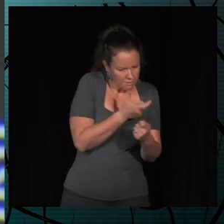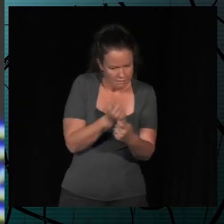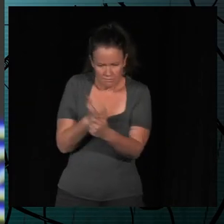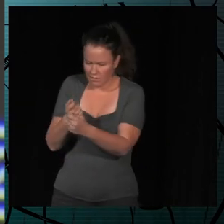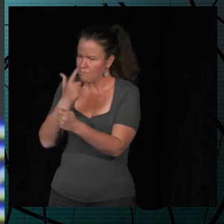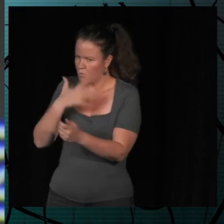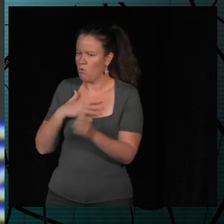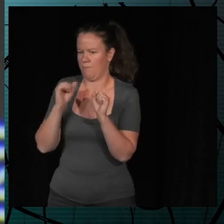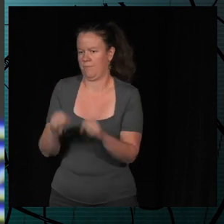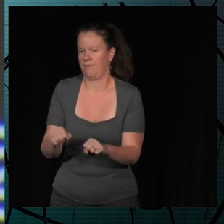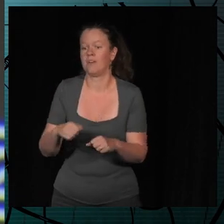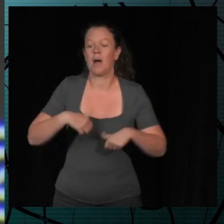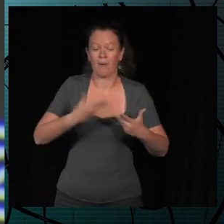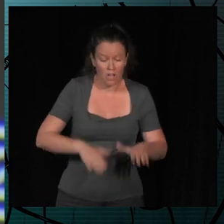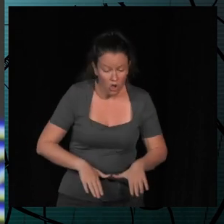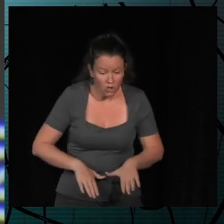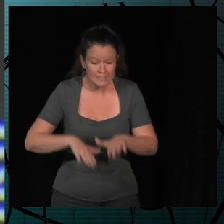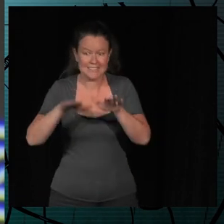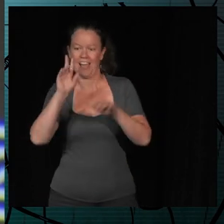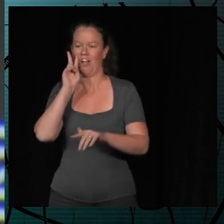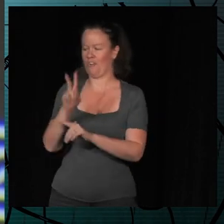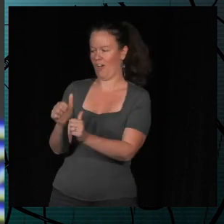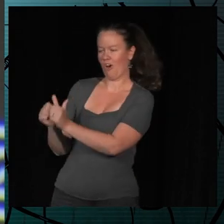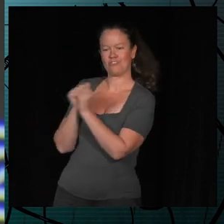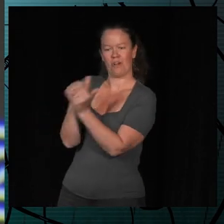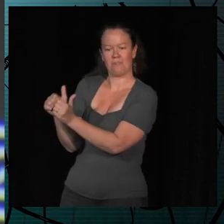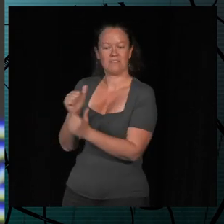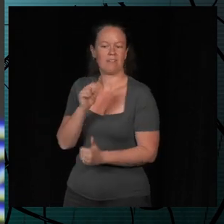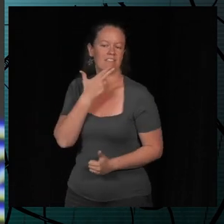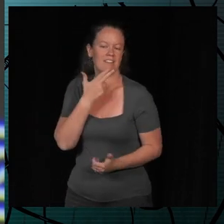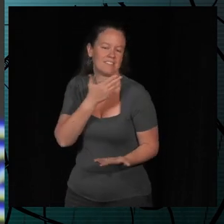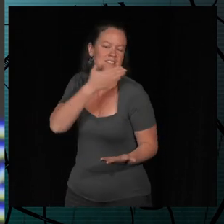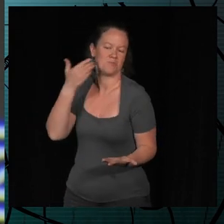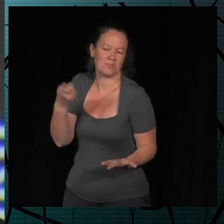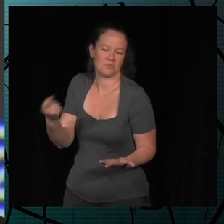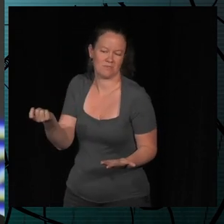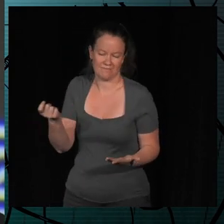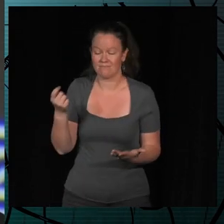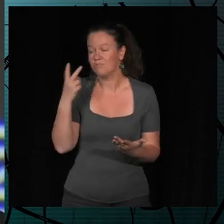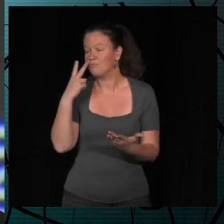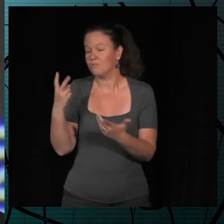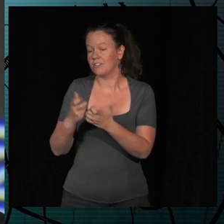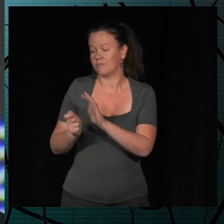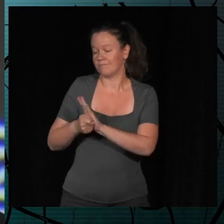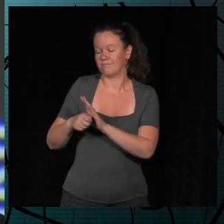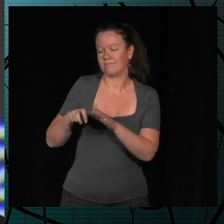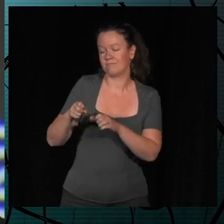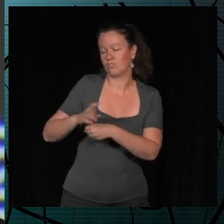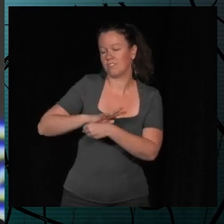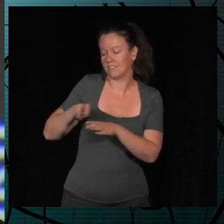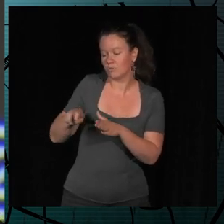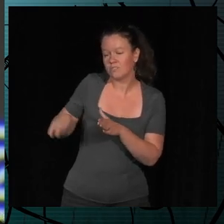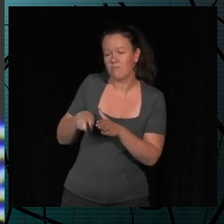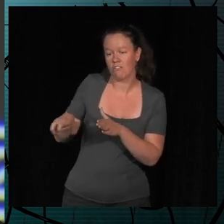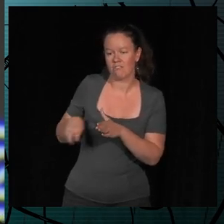avoir un programme commun c'est encore mieux on le regarde ensemble parce qu' on l'a vu pendant le covid pendant le pendant le